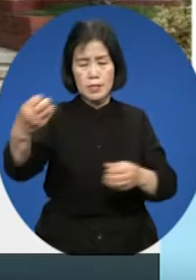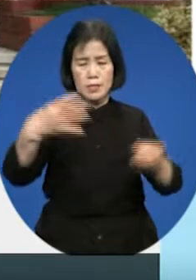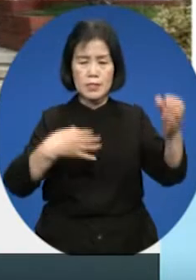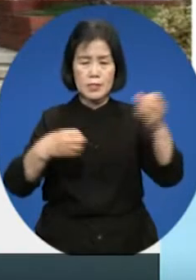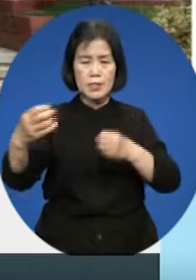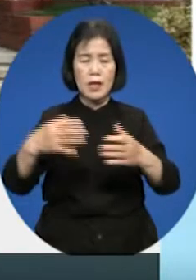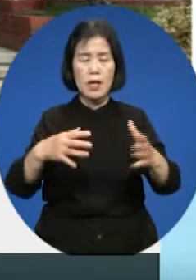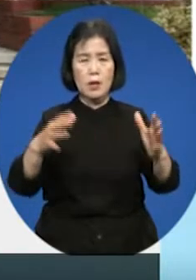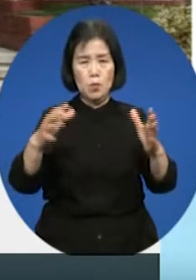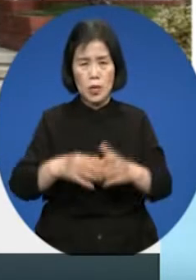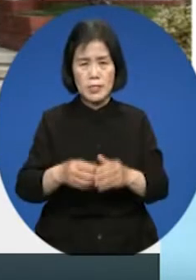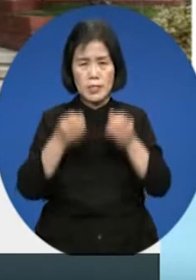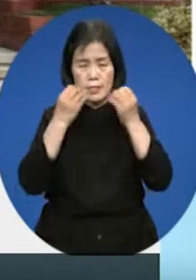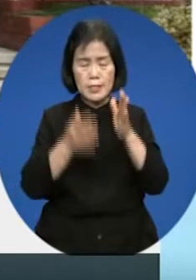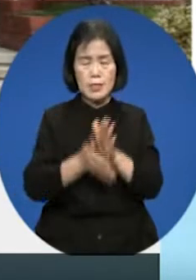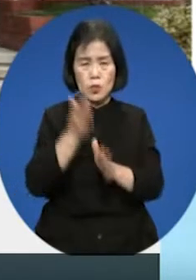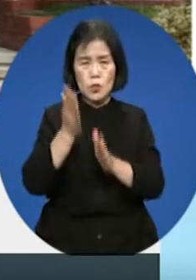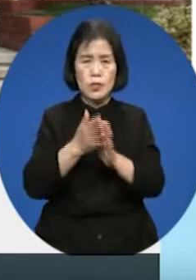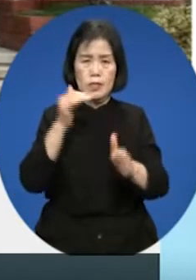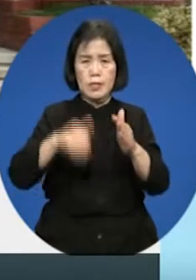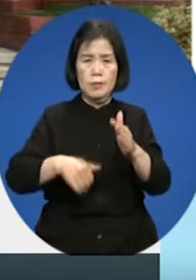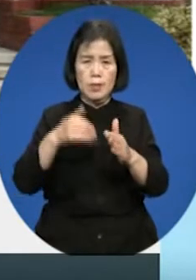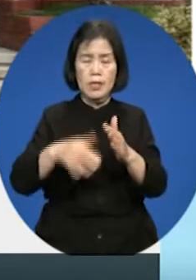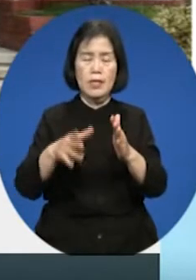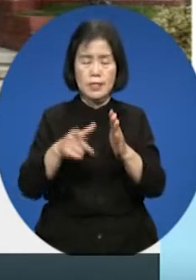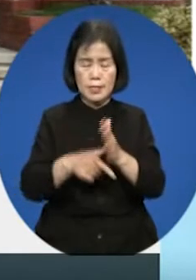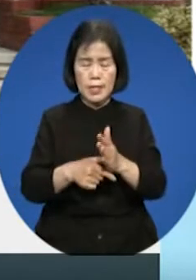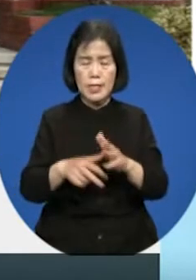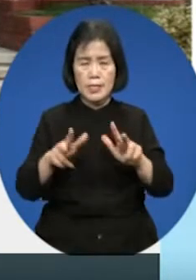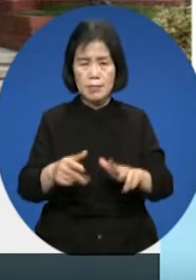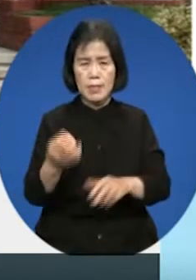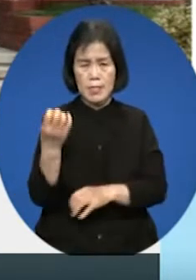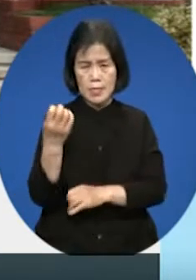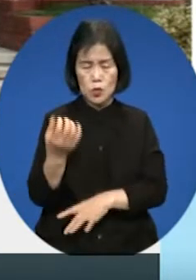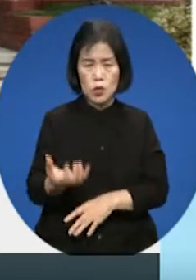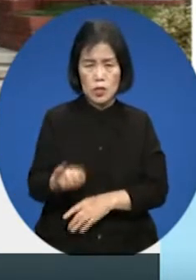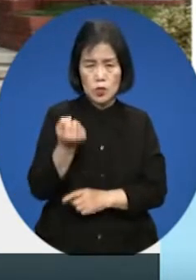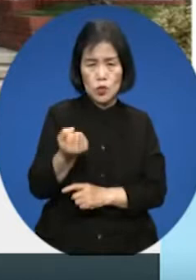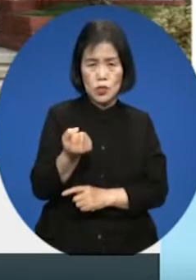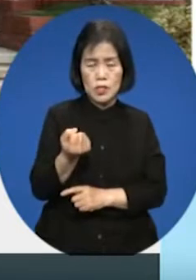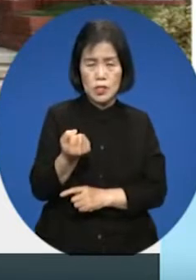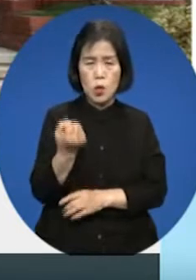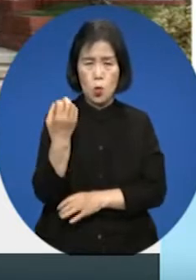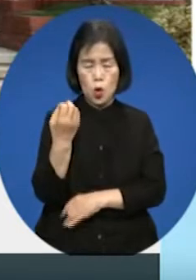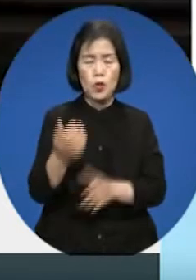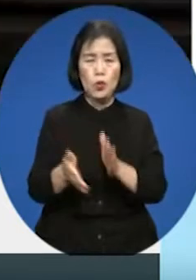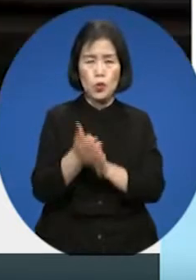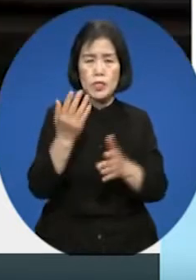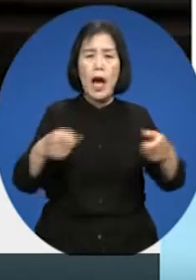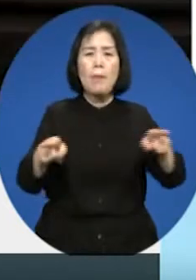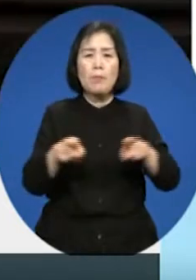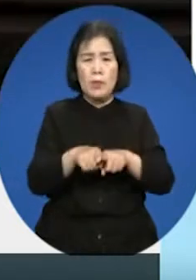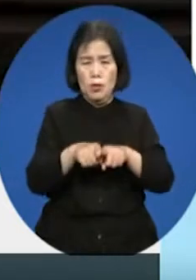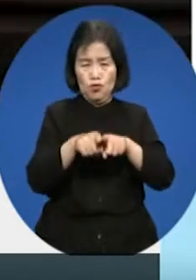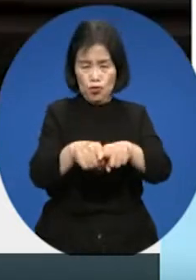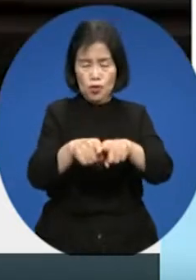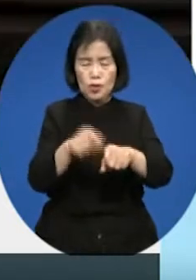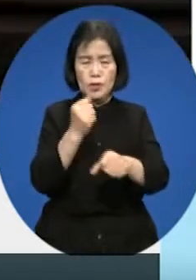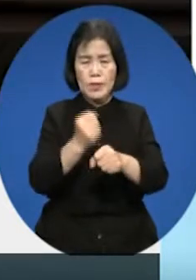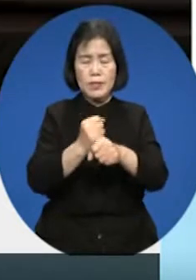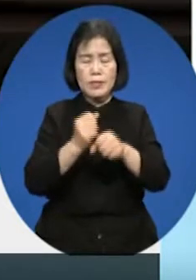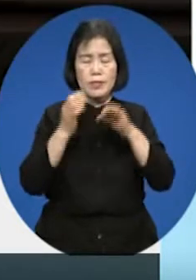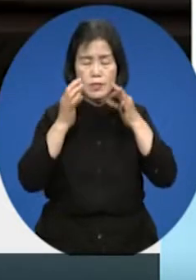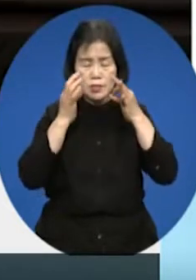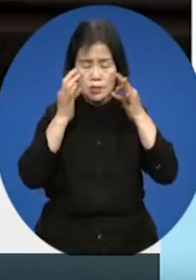모아서 향후에 신도시 개발을 해낼 때 현재 기존에 갖추고 있는 원도심 지역을 함께 균형 있게 만들어나가는데 최선을